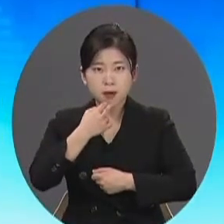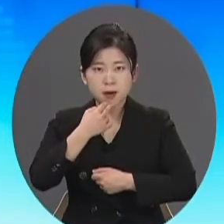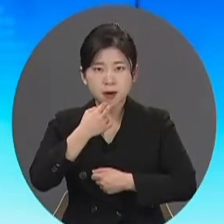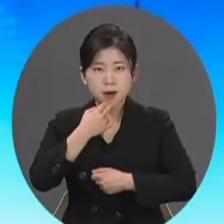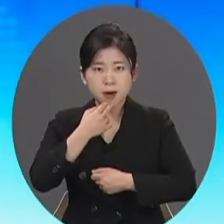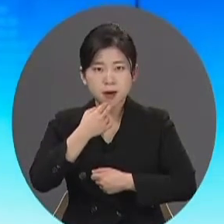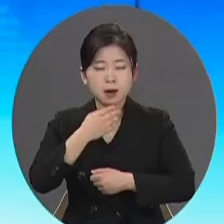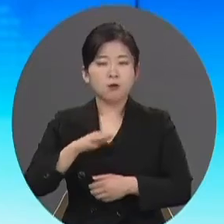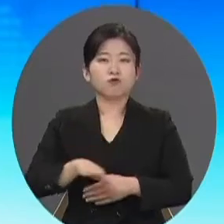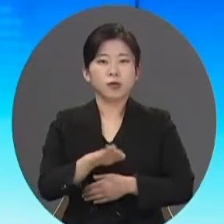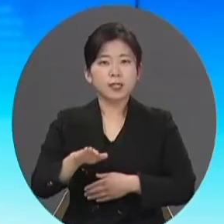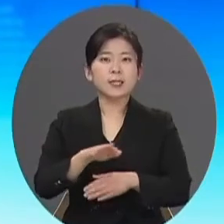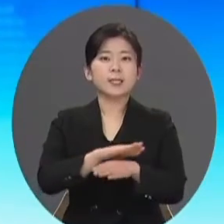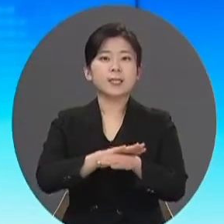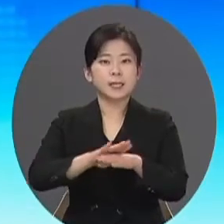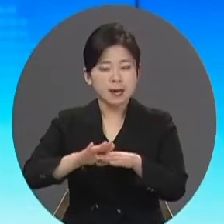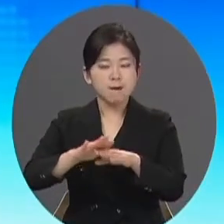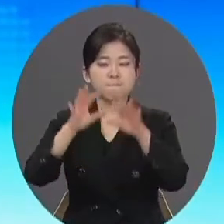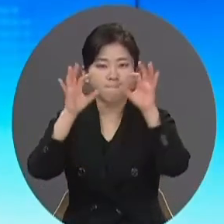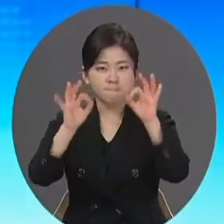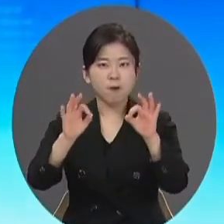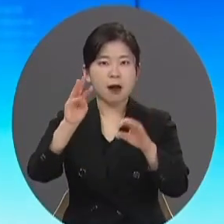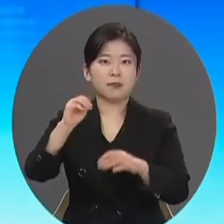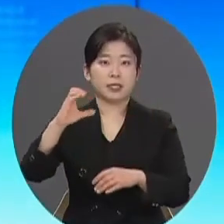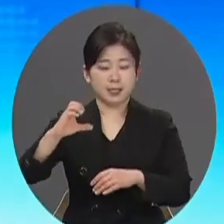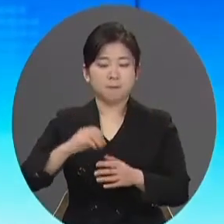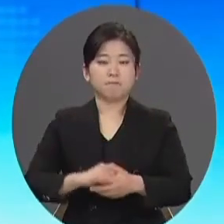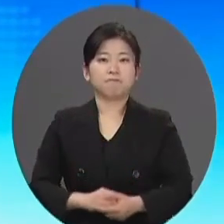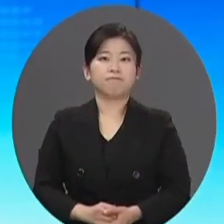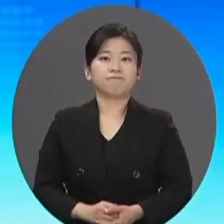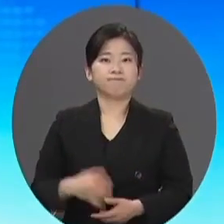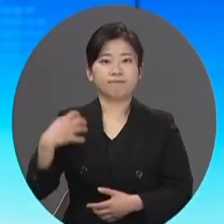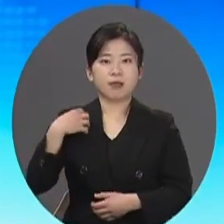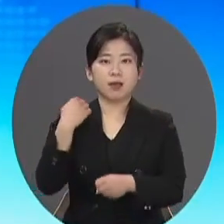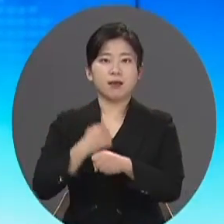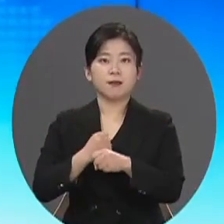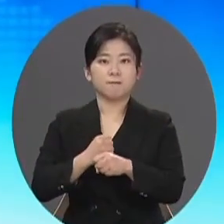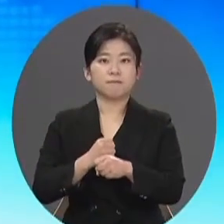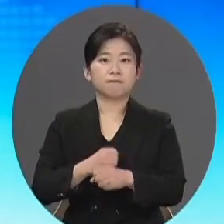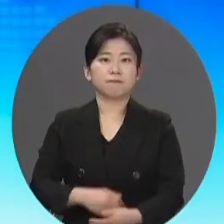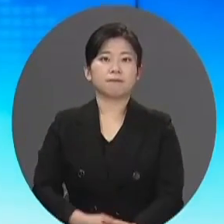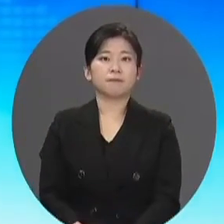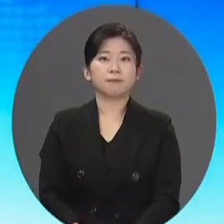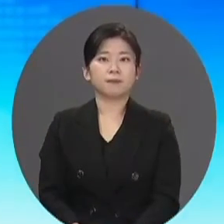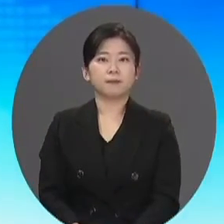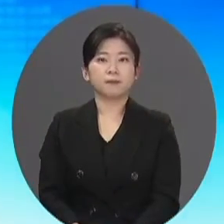잘되는지 mbc 경남의 내년에도 꼼꼼히 살펴보겠습니다 mbc 뉴스 서창 입니다